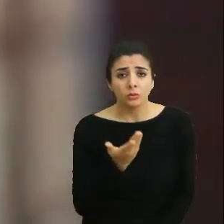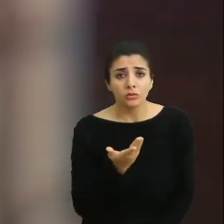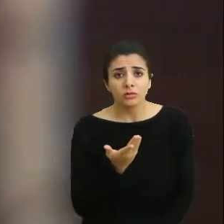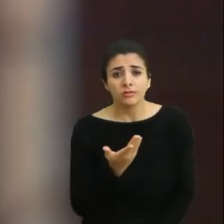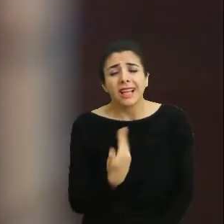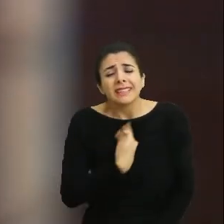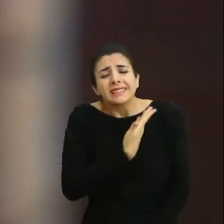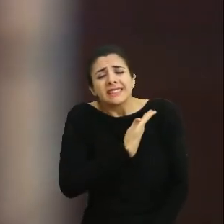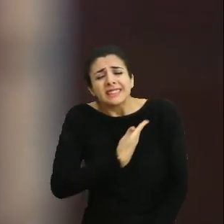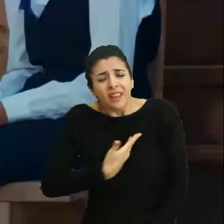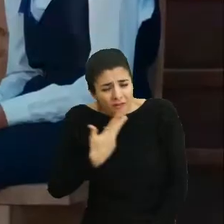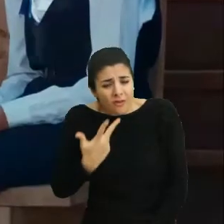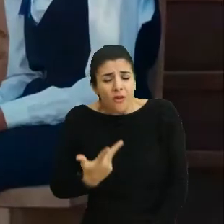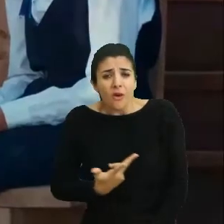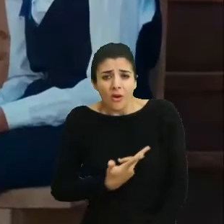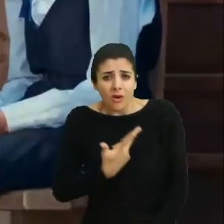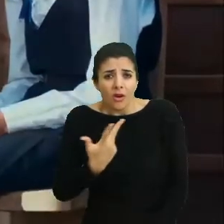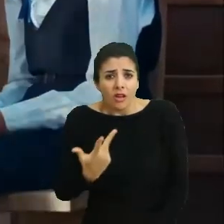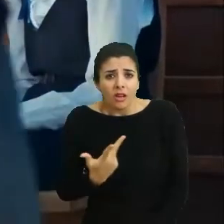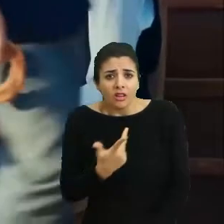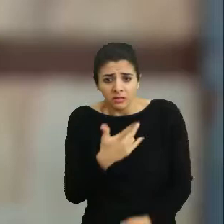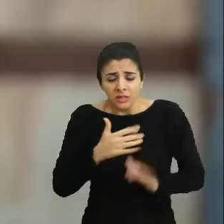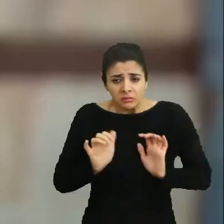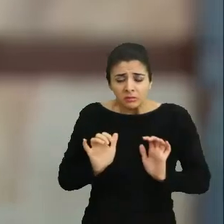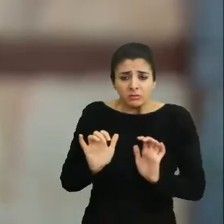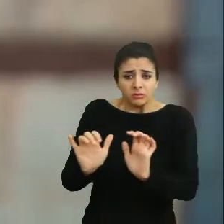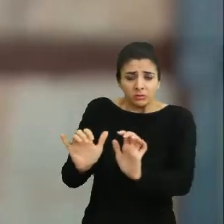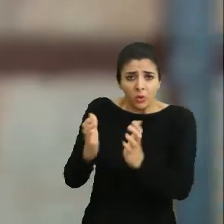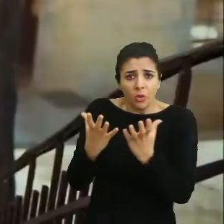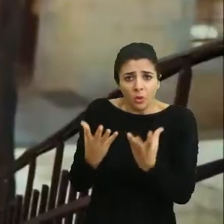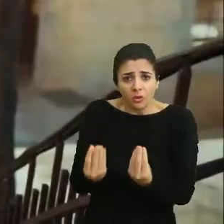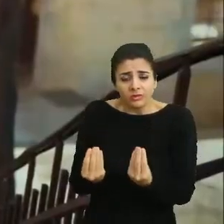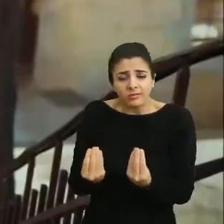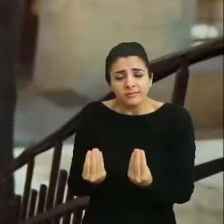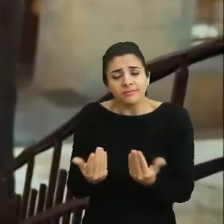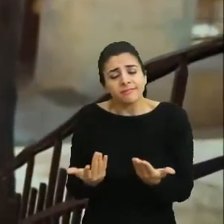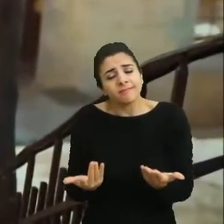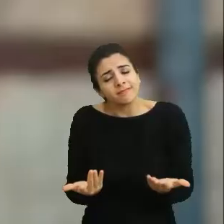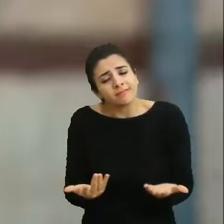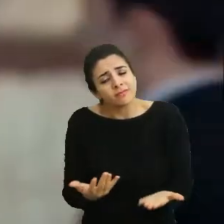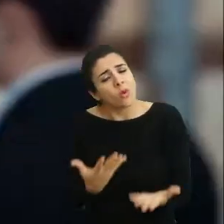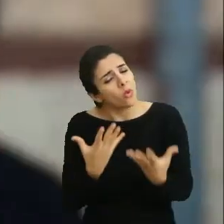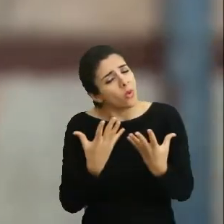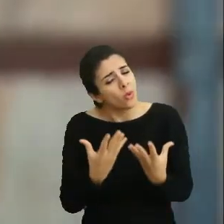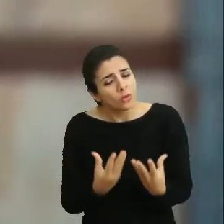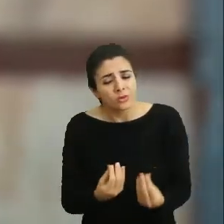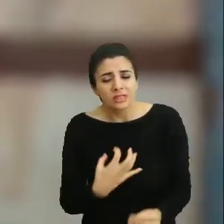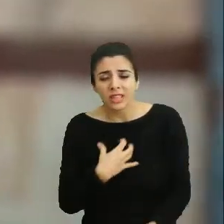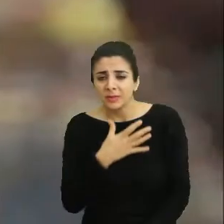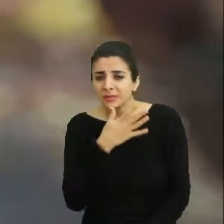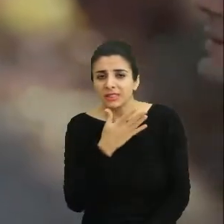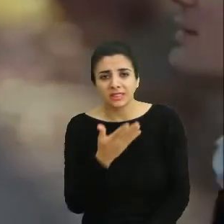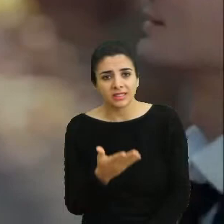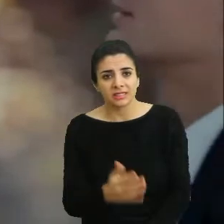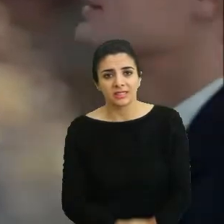musun? Sevdikçe itiyor musun? Peki öyle olsun.